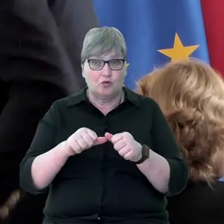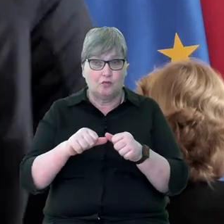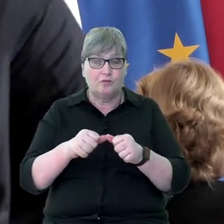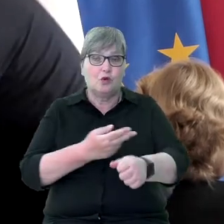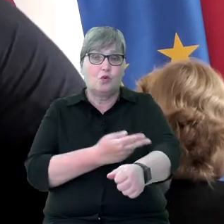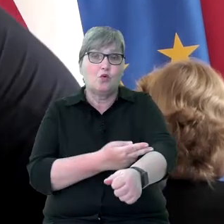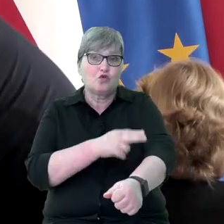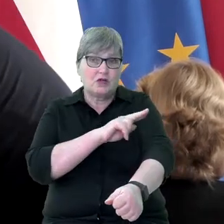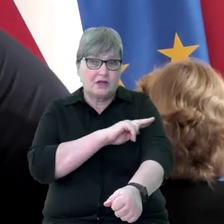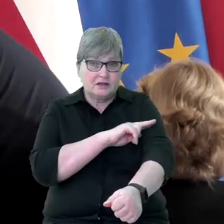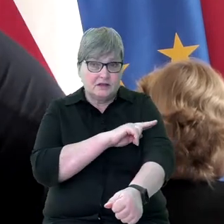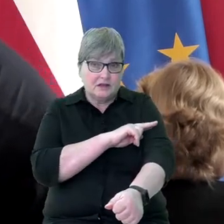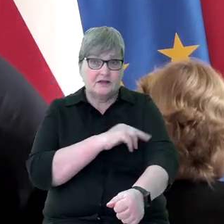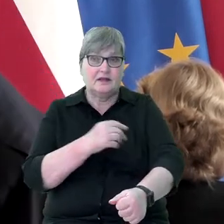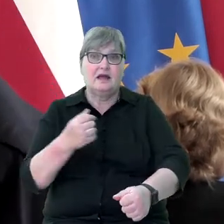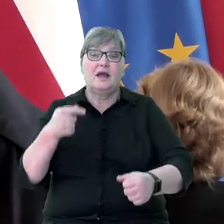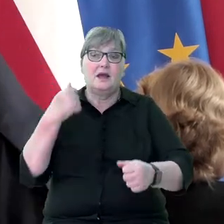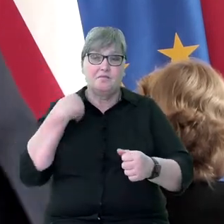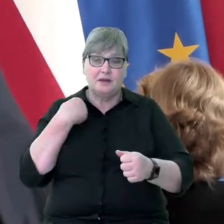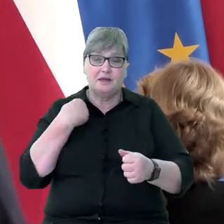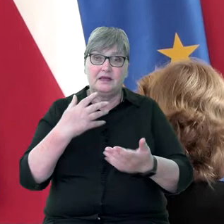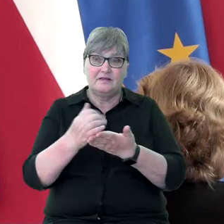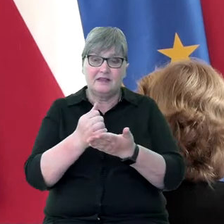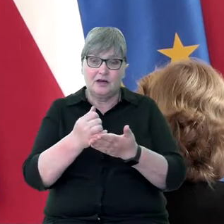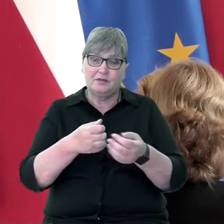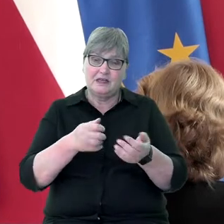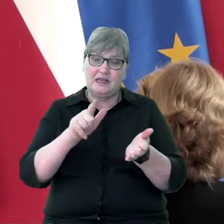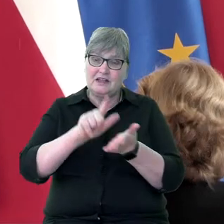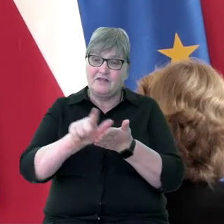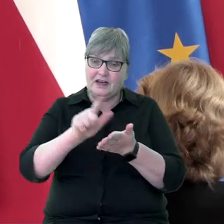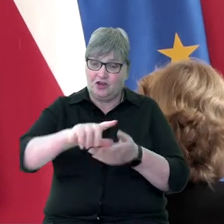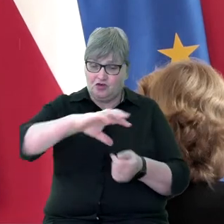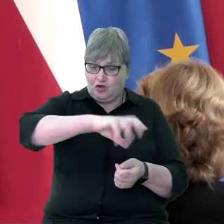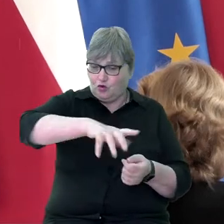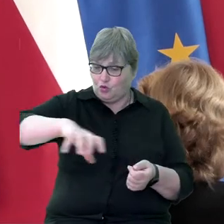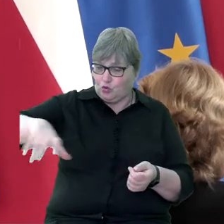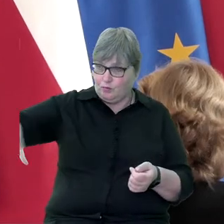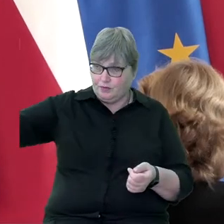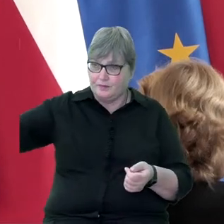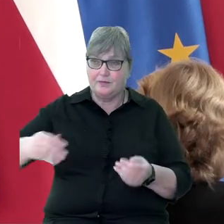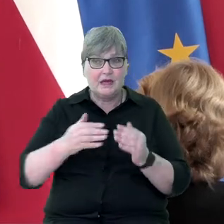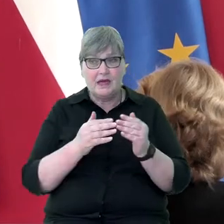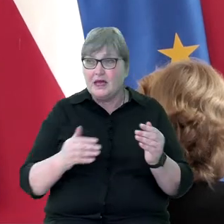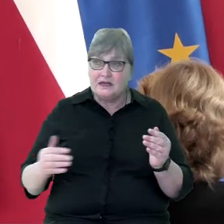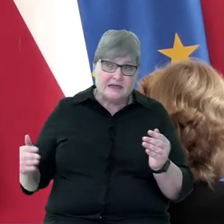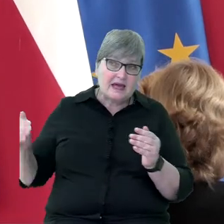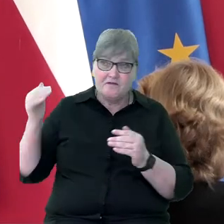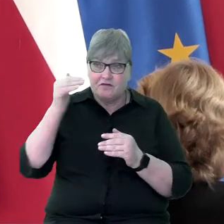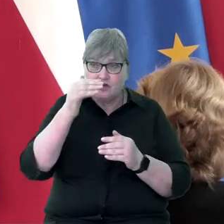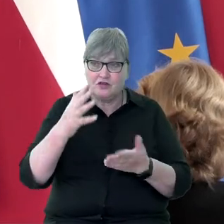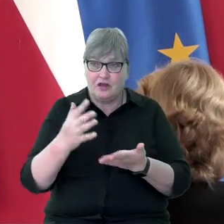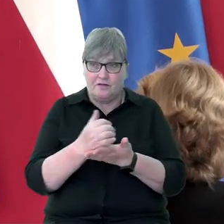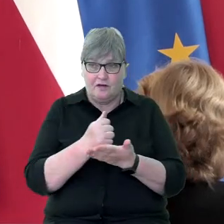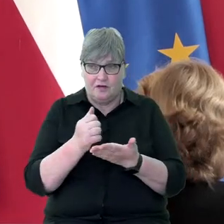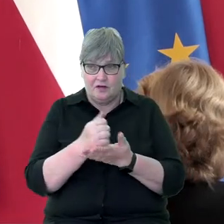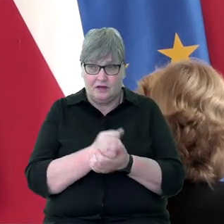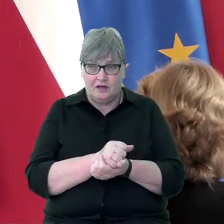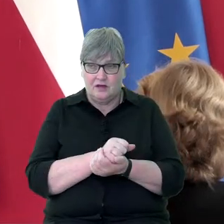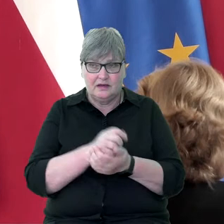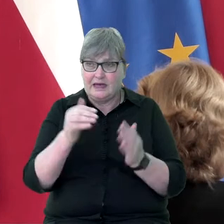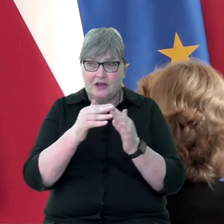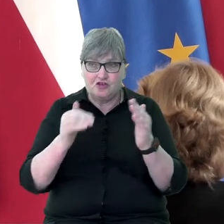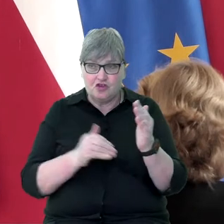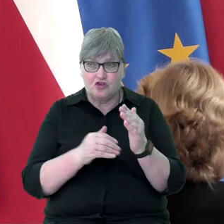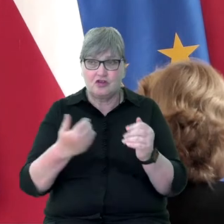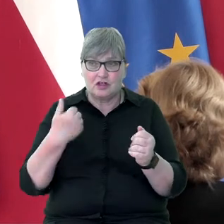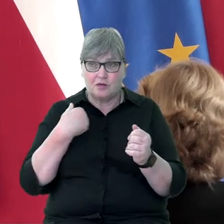do 12 grup zaszeregowania. Najniższe wynagrodzenie dla 12 grupy to było 100 zł, a